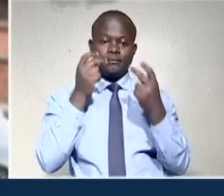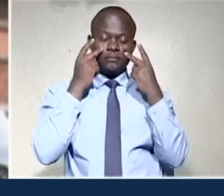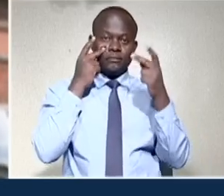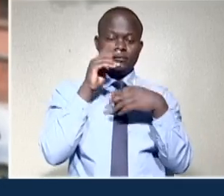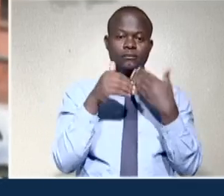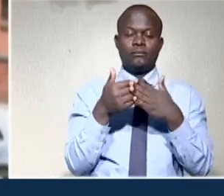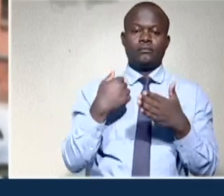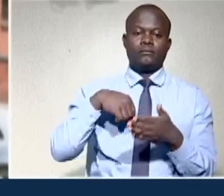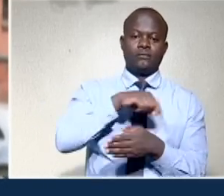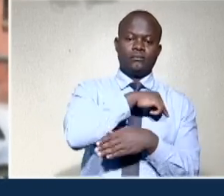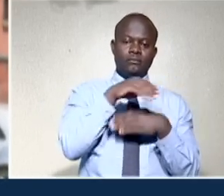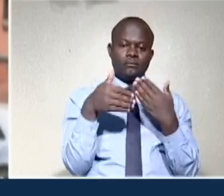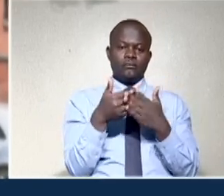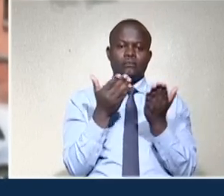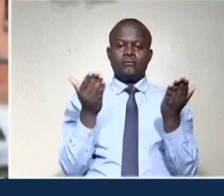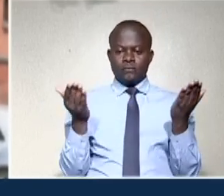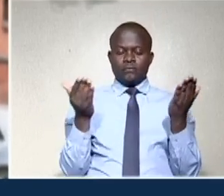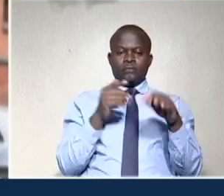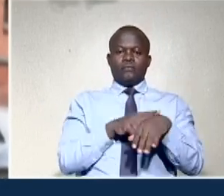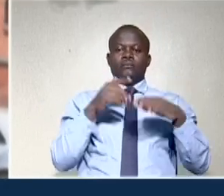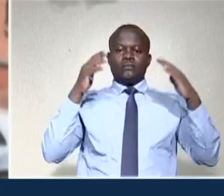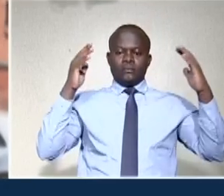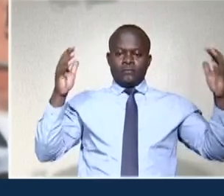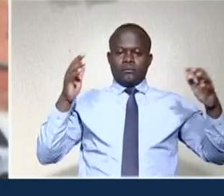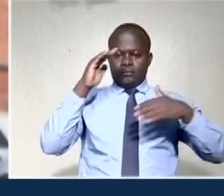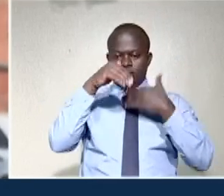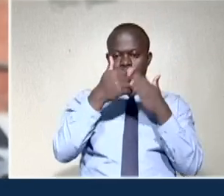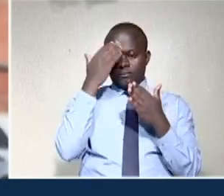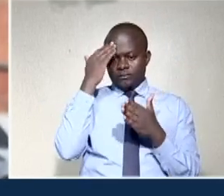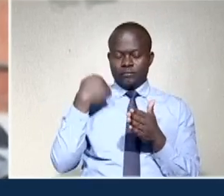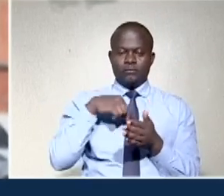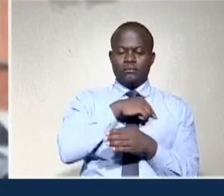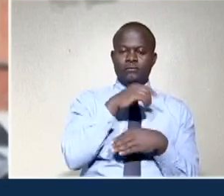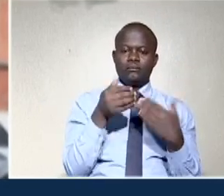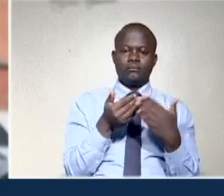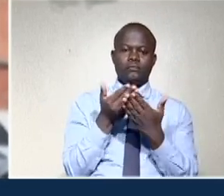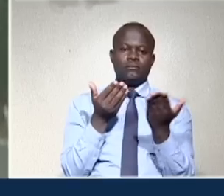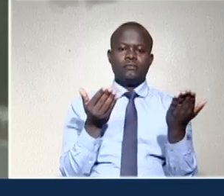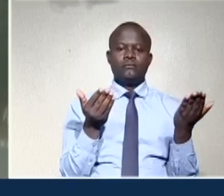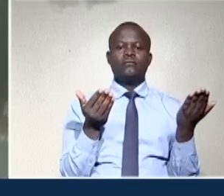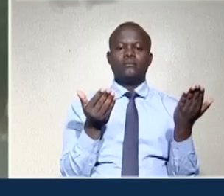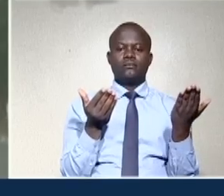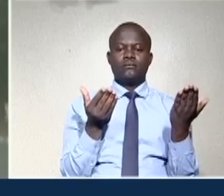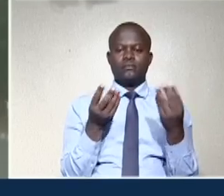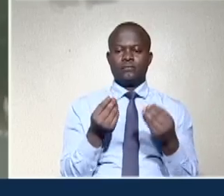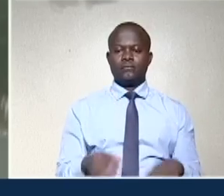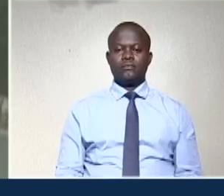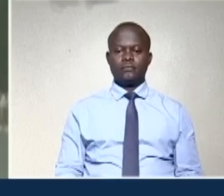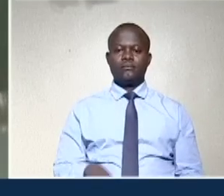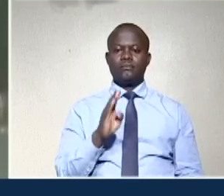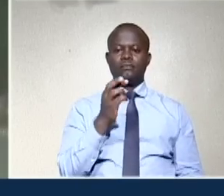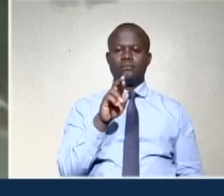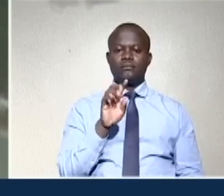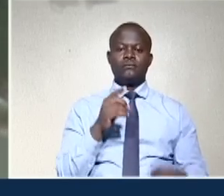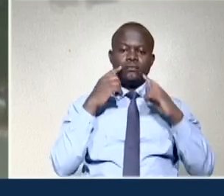inguzanyo y'igihe kirekire cyangwa kigufi ku byasesinga ntibyorohe cyane. Banki y'Amajyambere y'u Rwanda BRD ivuga